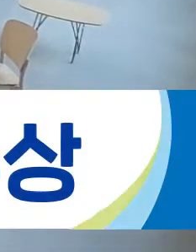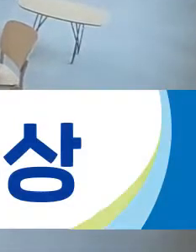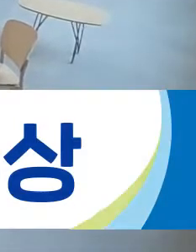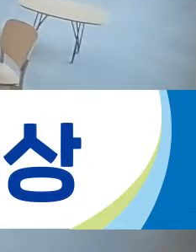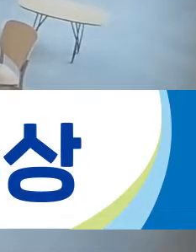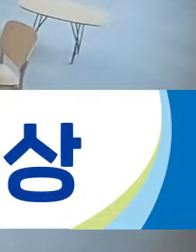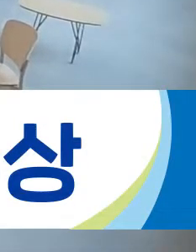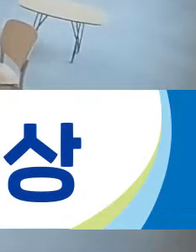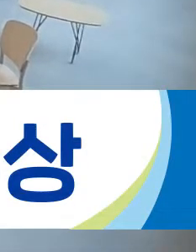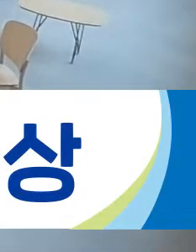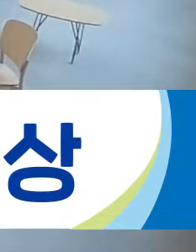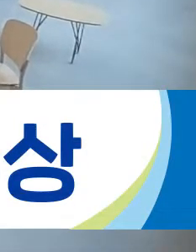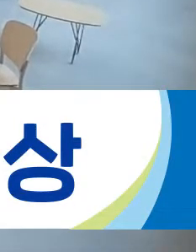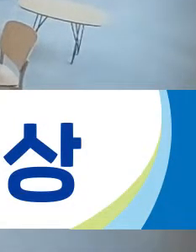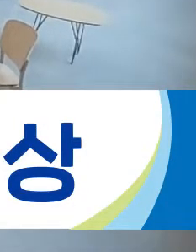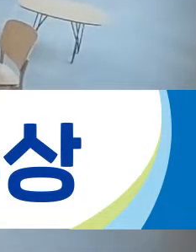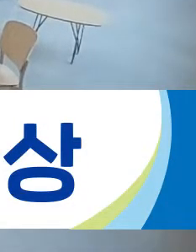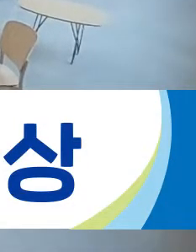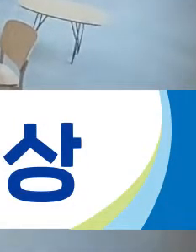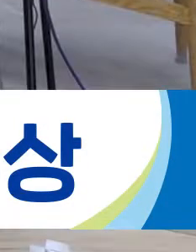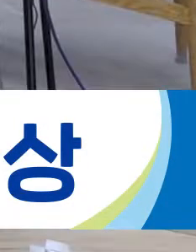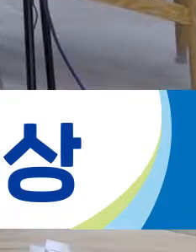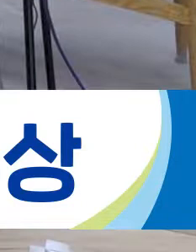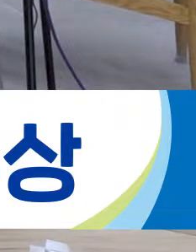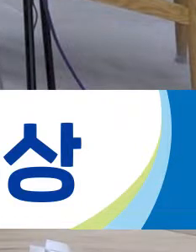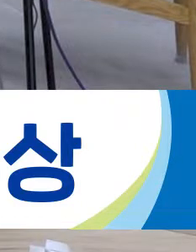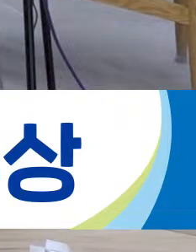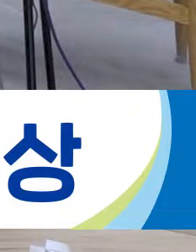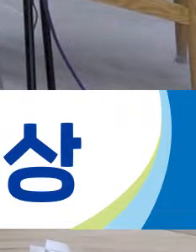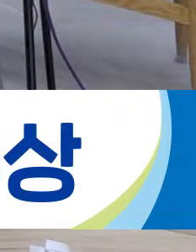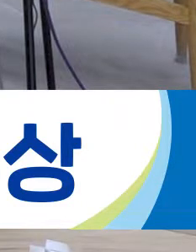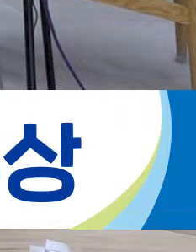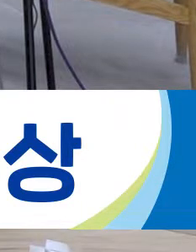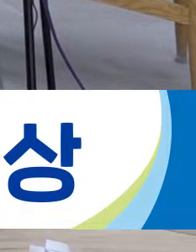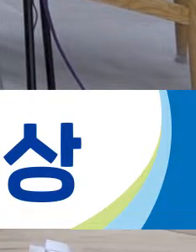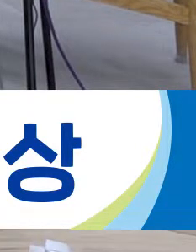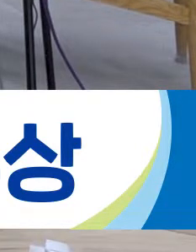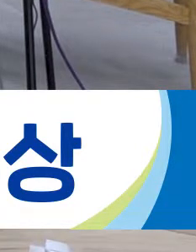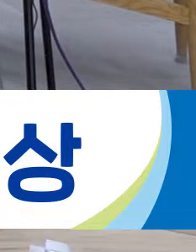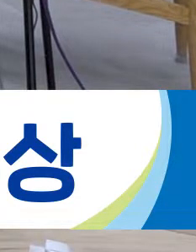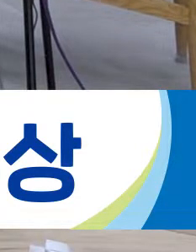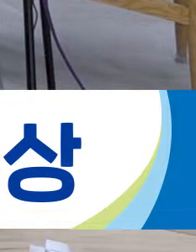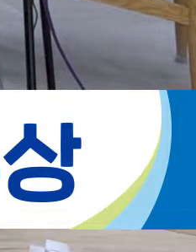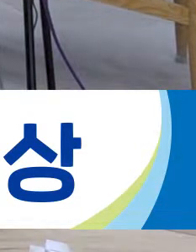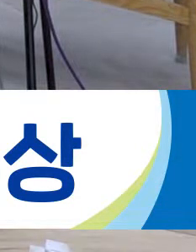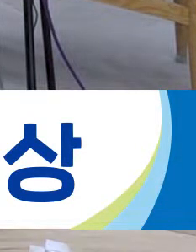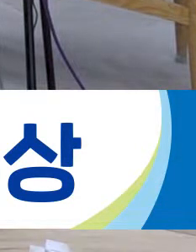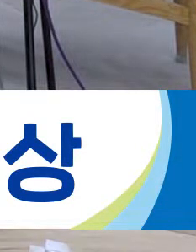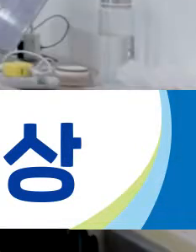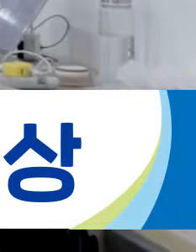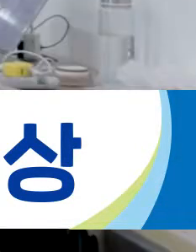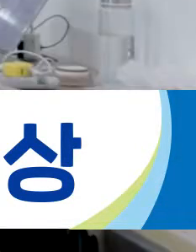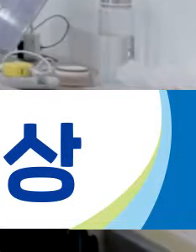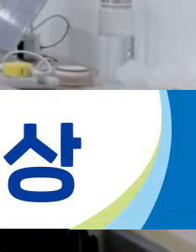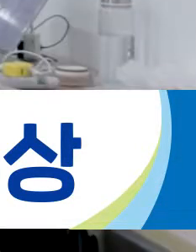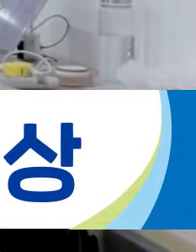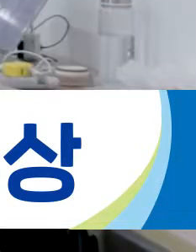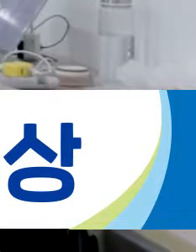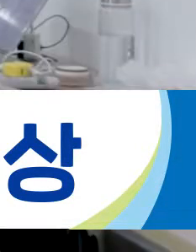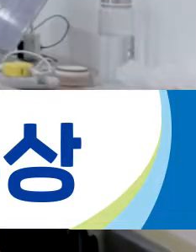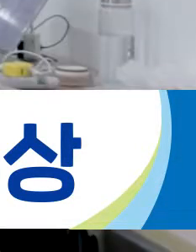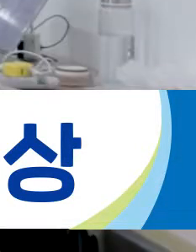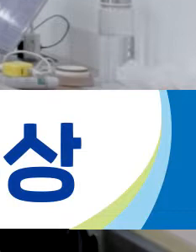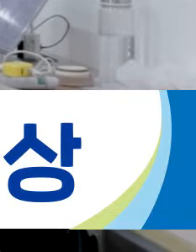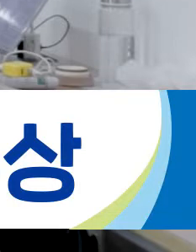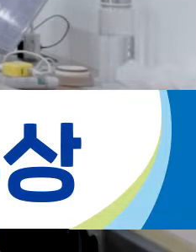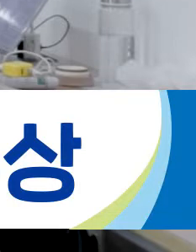일상의 꼽히는 복서 문화도시 조성 사업이 중앙일보가 주최하는 대한민국 신뢰받는 혁신 대상 시상식에서 독서